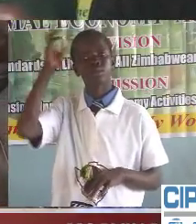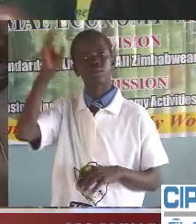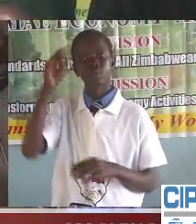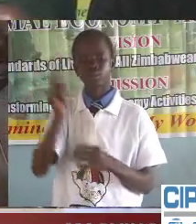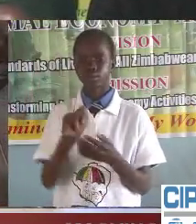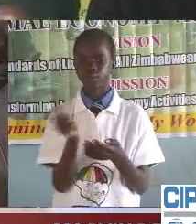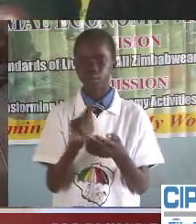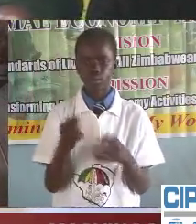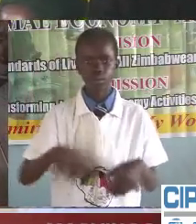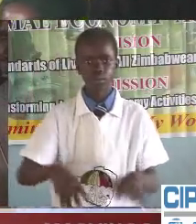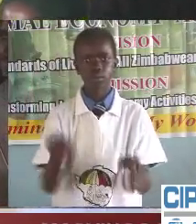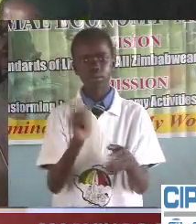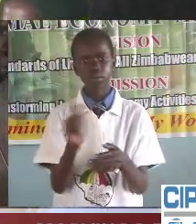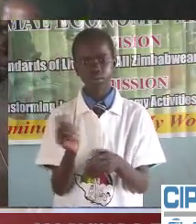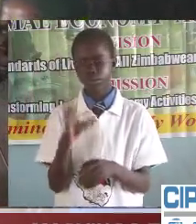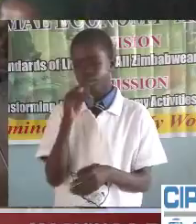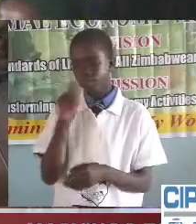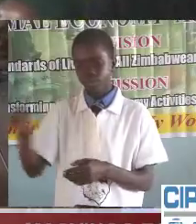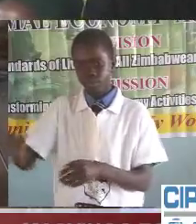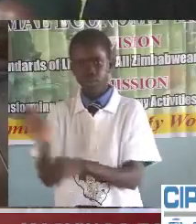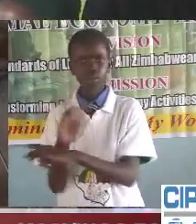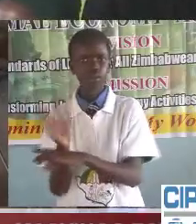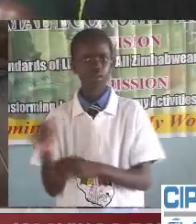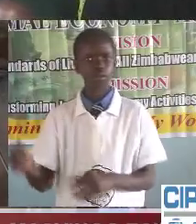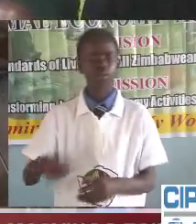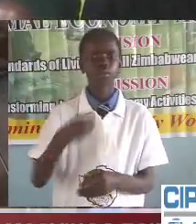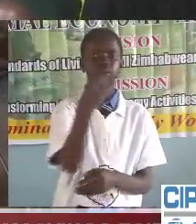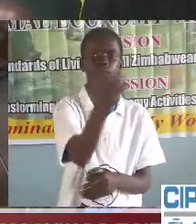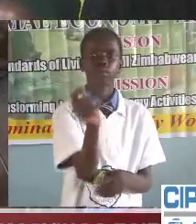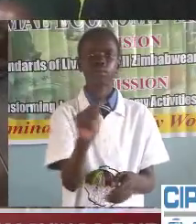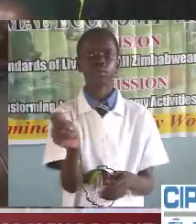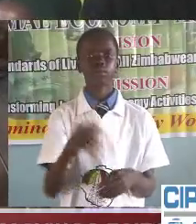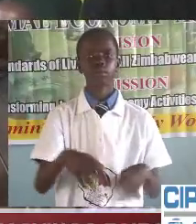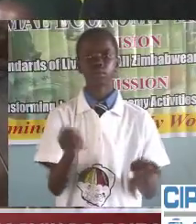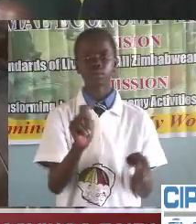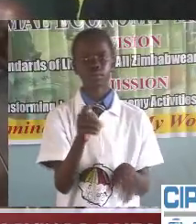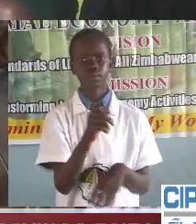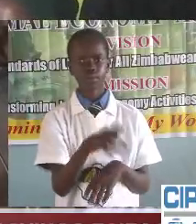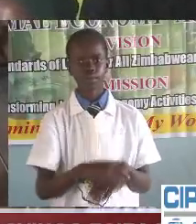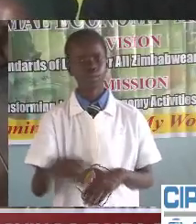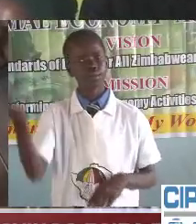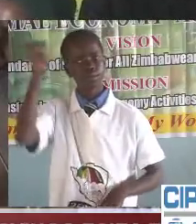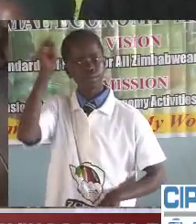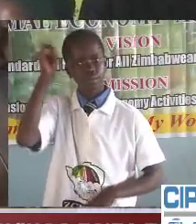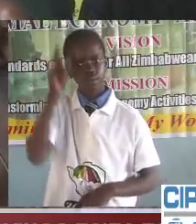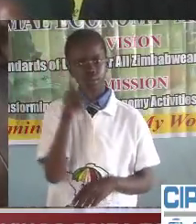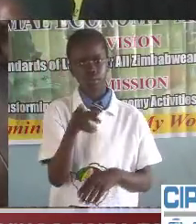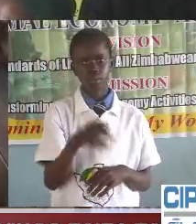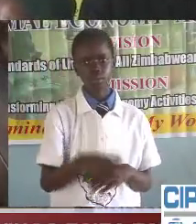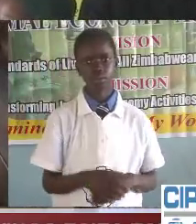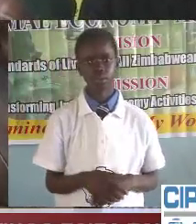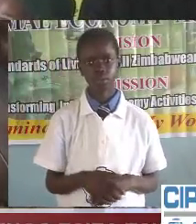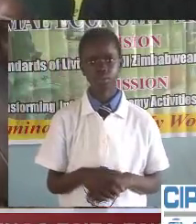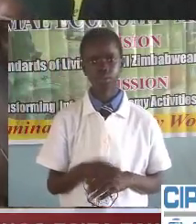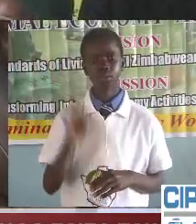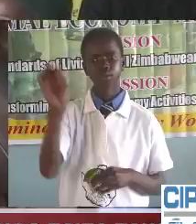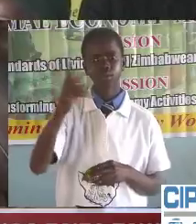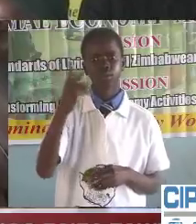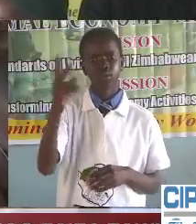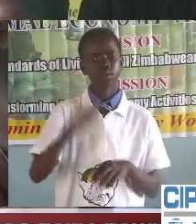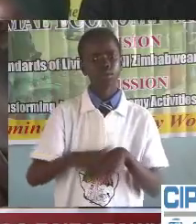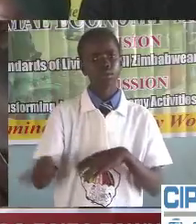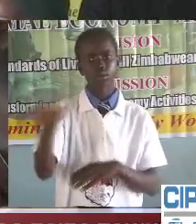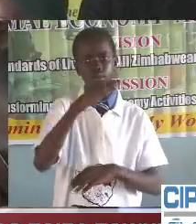nemari dzemusika nemavhenda vana mai vedu vachitengesa, ticharangarira mavhenda. Zvakare ndombodzokera kuvanhu